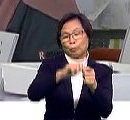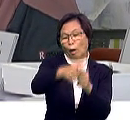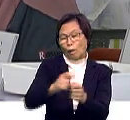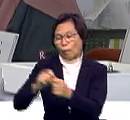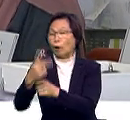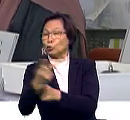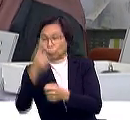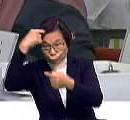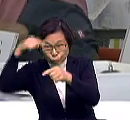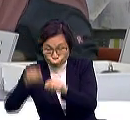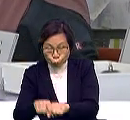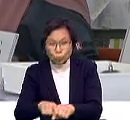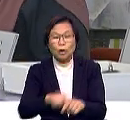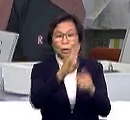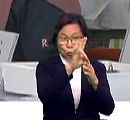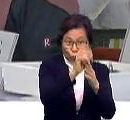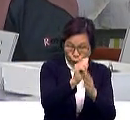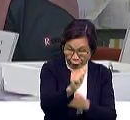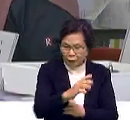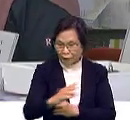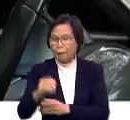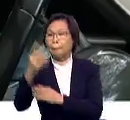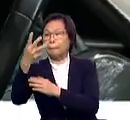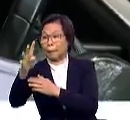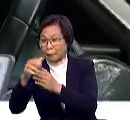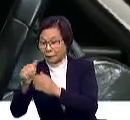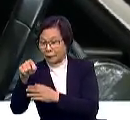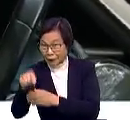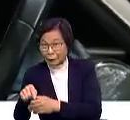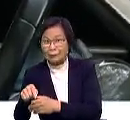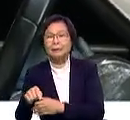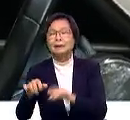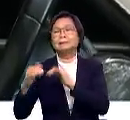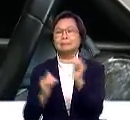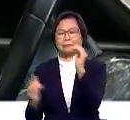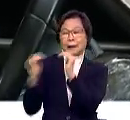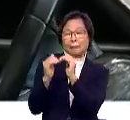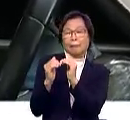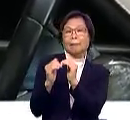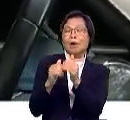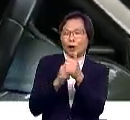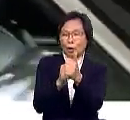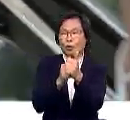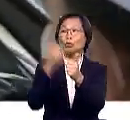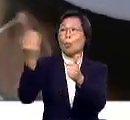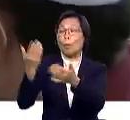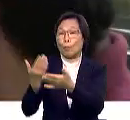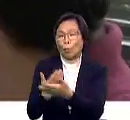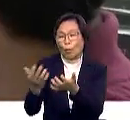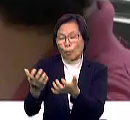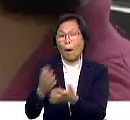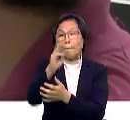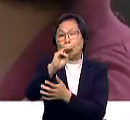turut dipersetujui iaitu RM7 dan RM14. Selari pelaksanaan norma baharu juga, MAWIP